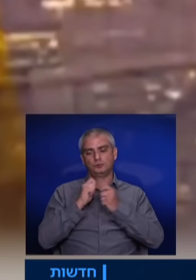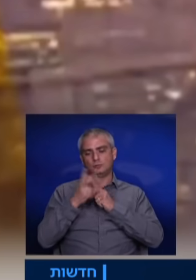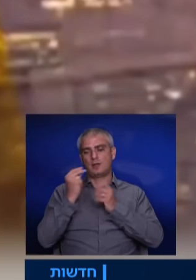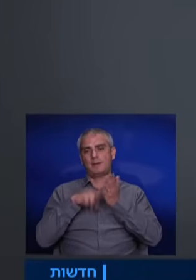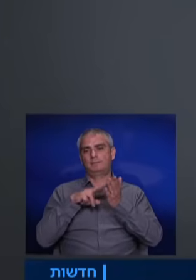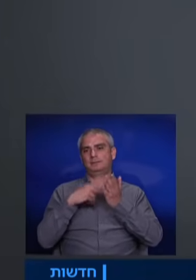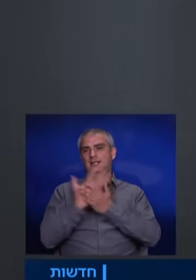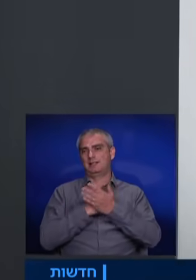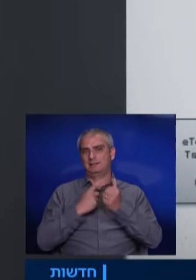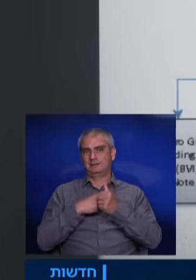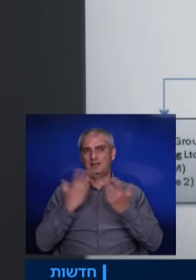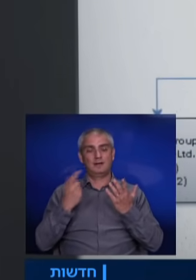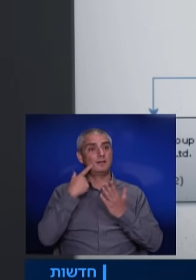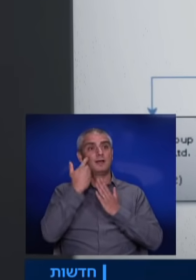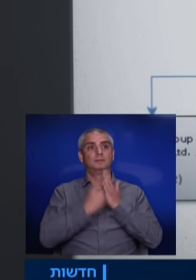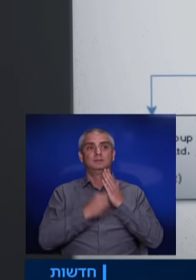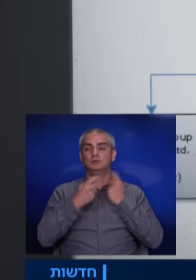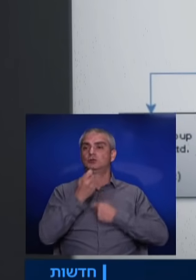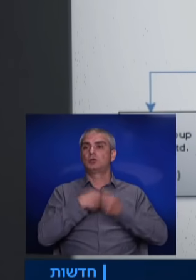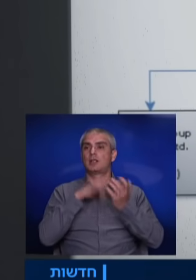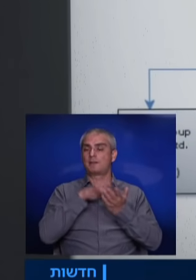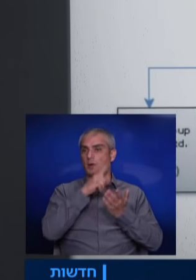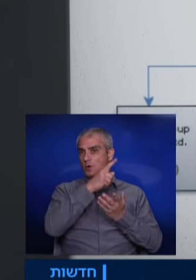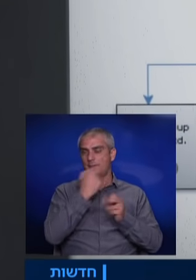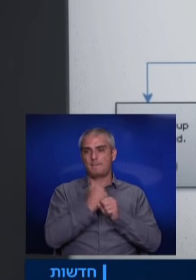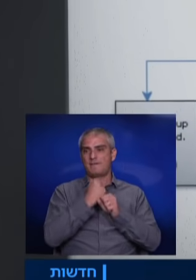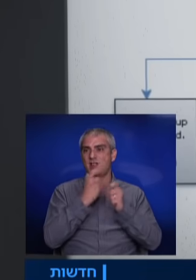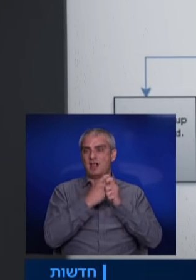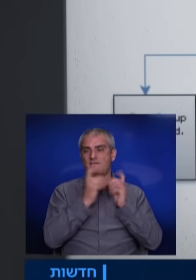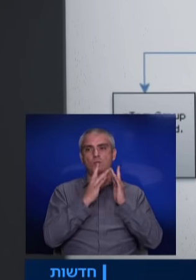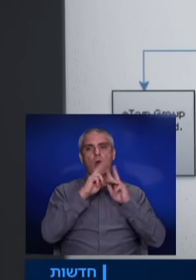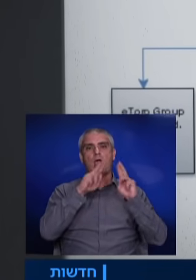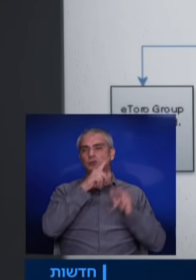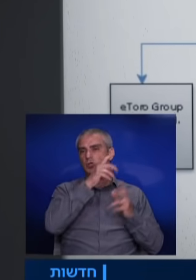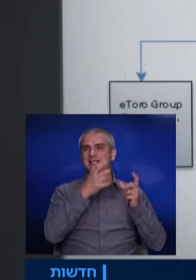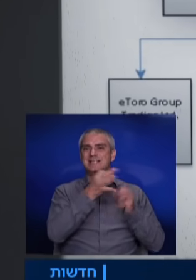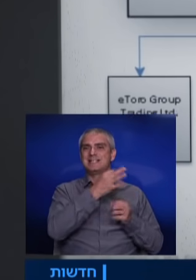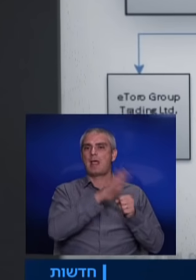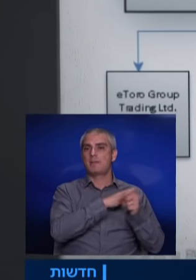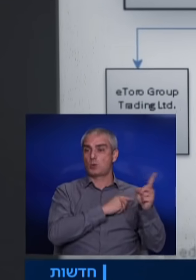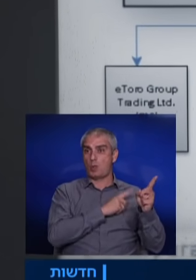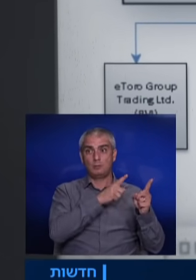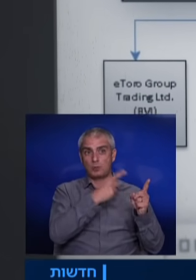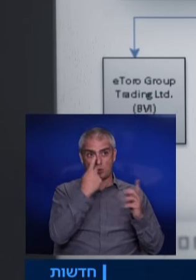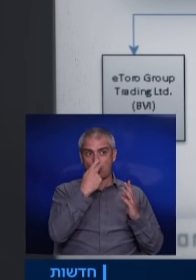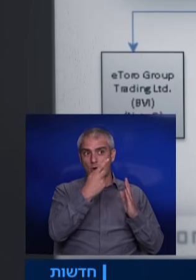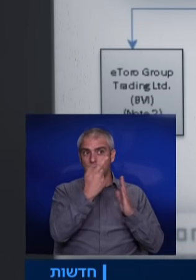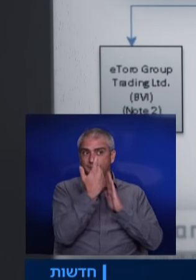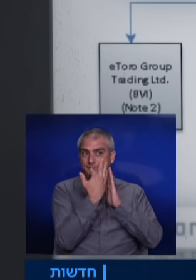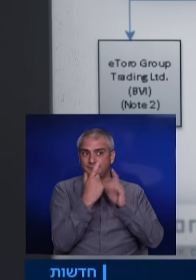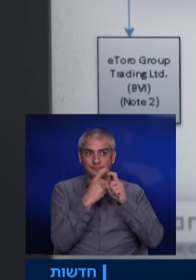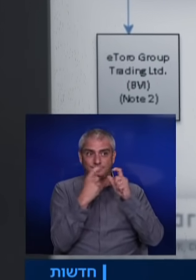הכנסה. הנה מסמך של הסוכן המקומי שמפעיל את החברה מול הרשויות באיי הבתולה. כאן אנו רואים את מספר